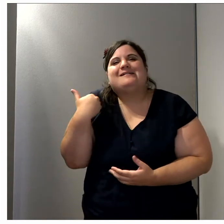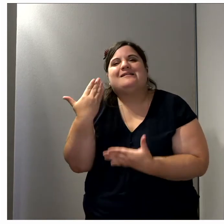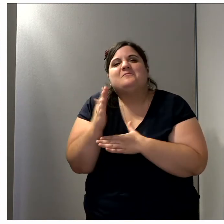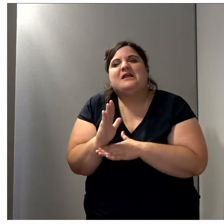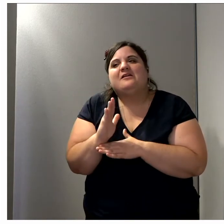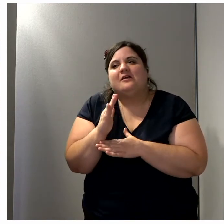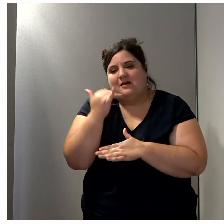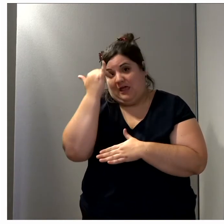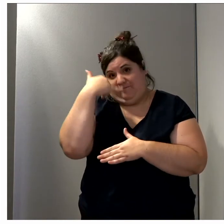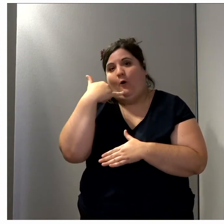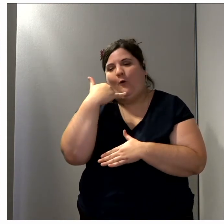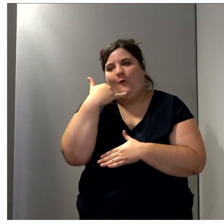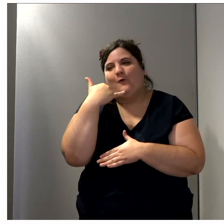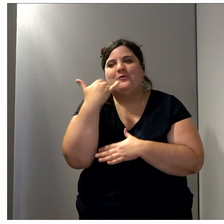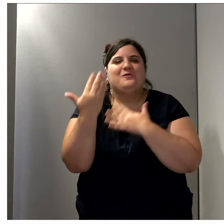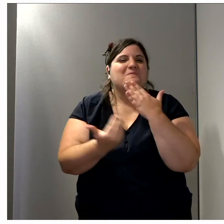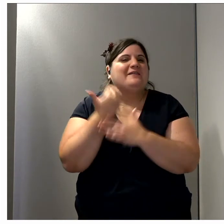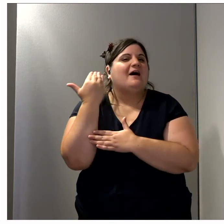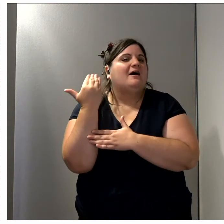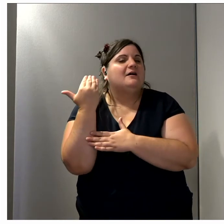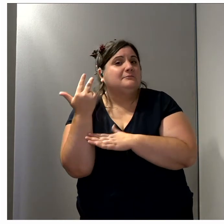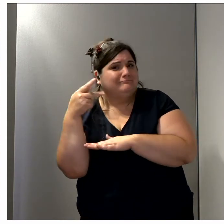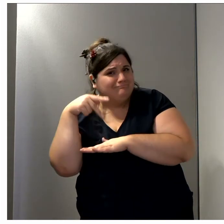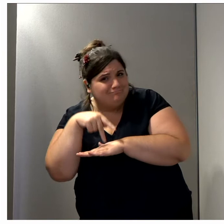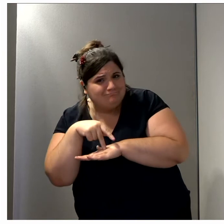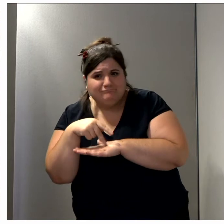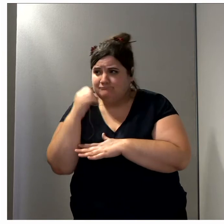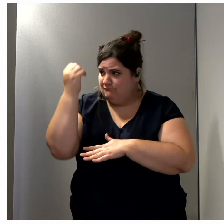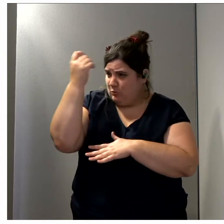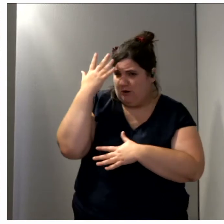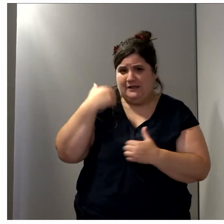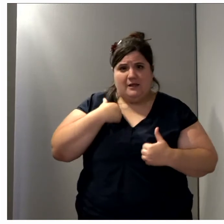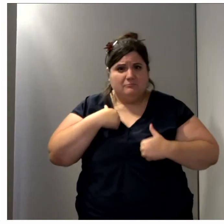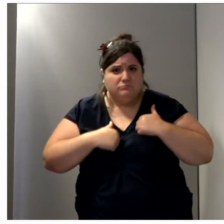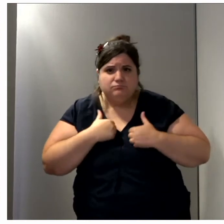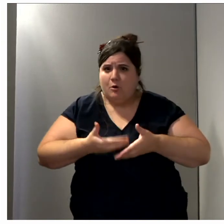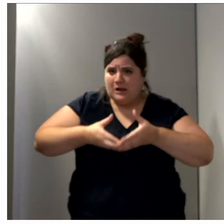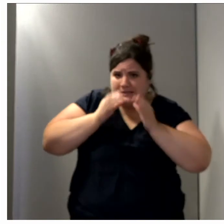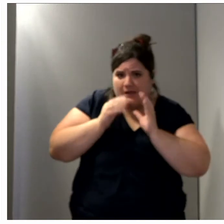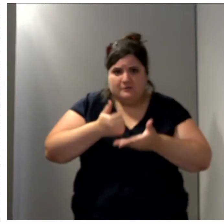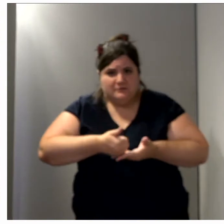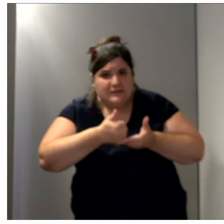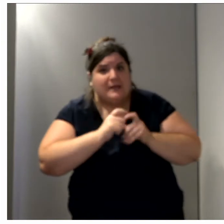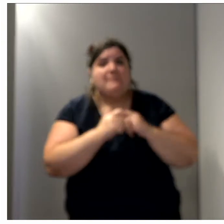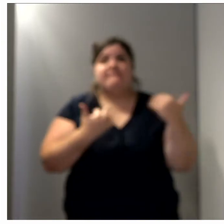on l'aide à se lever, on l'aide à faire sa toilette, on l'aide à déjeuner, on l'aide à préparer sa guitare électrique